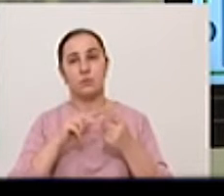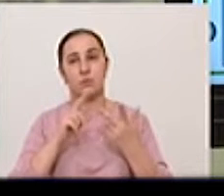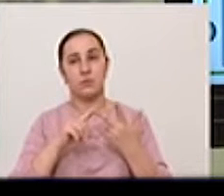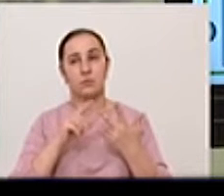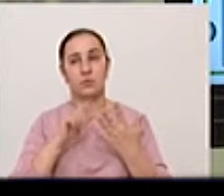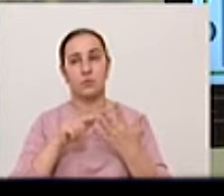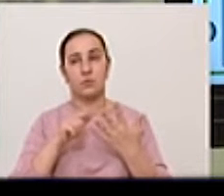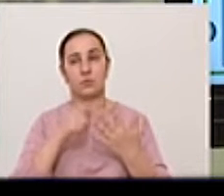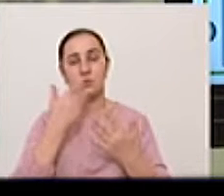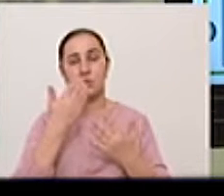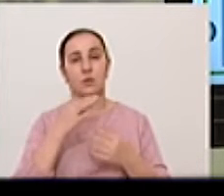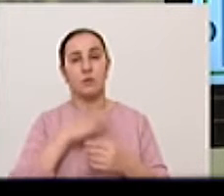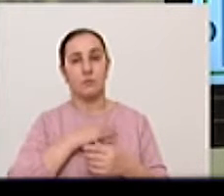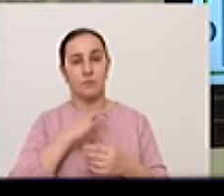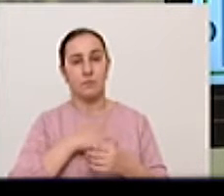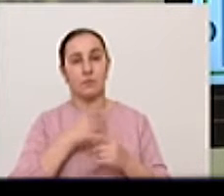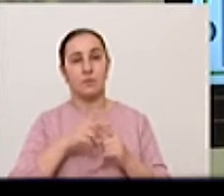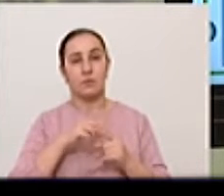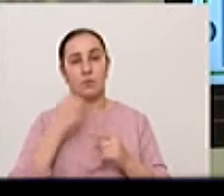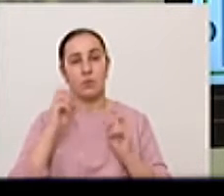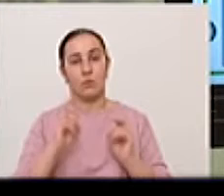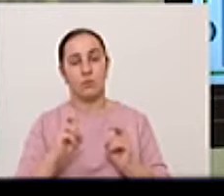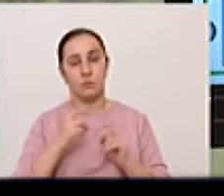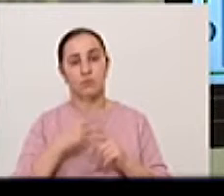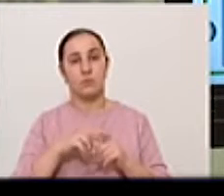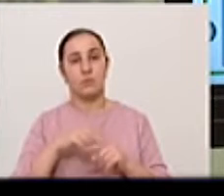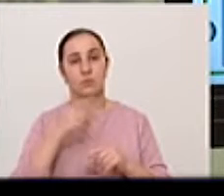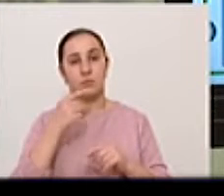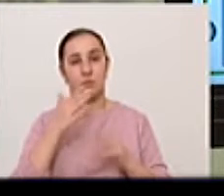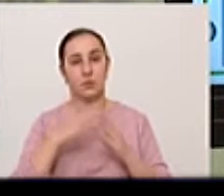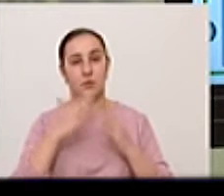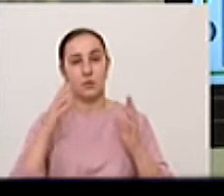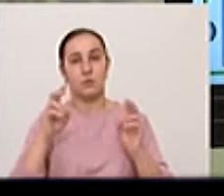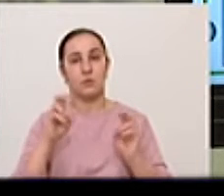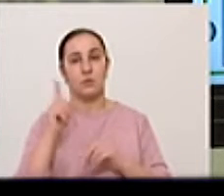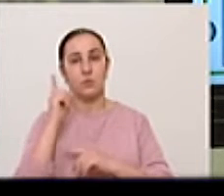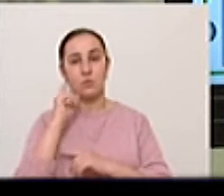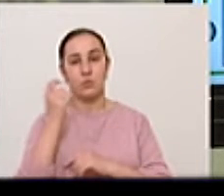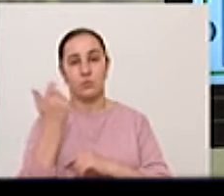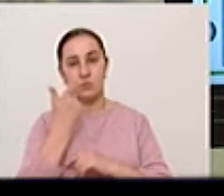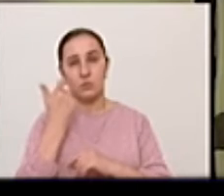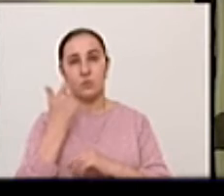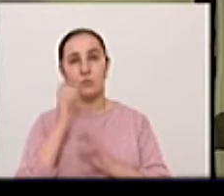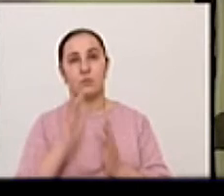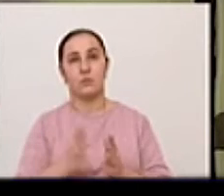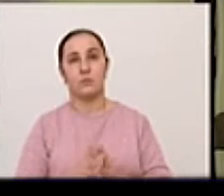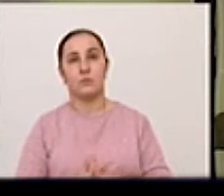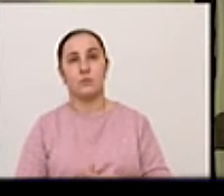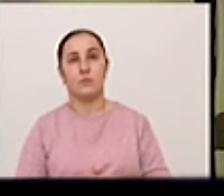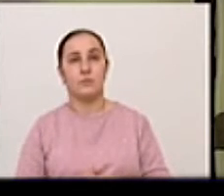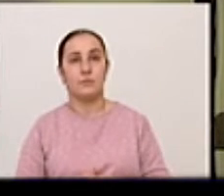gap: senga nima? O'tiribman katta idoraga xo'jayin bo'lib.